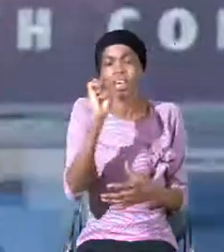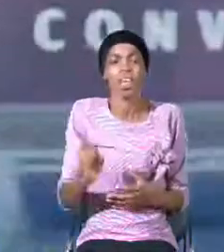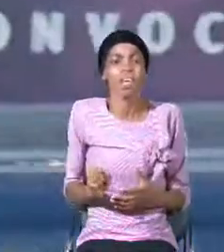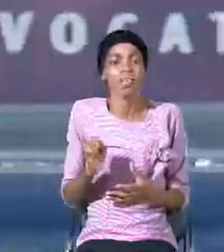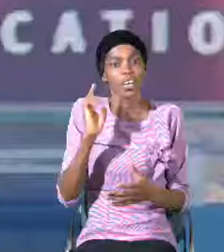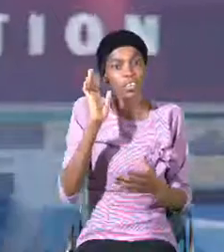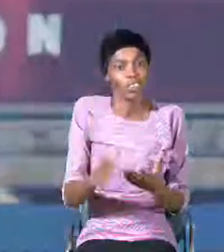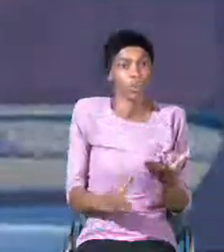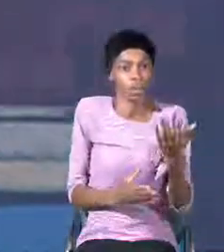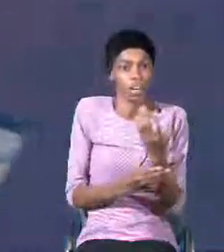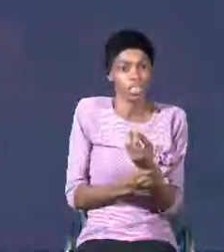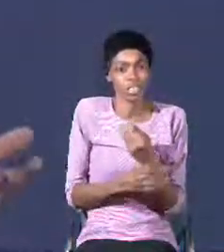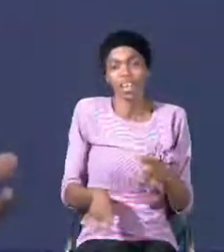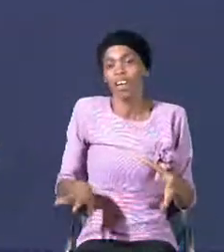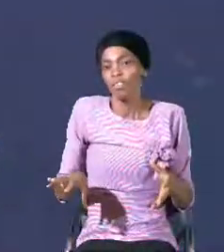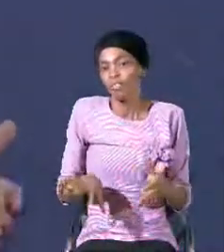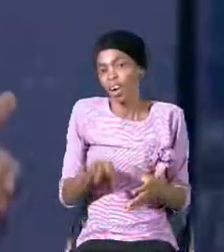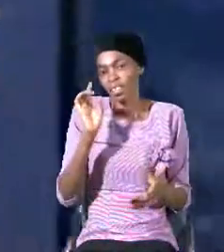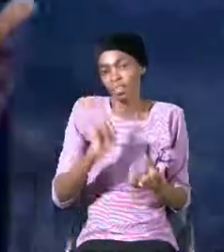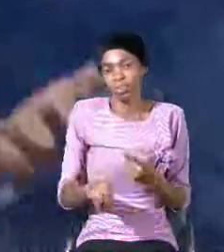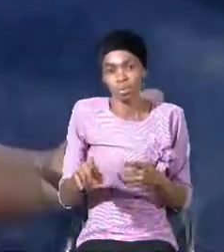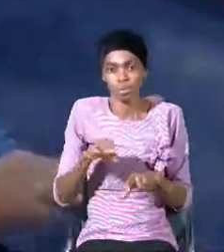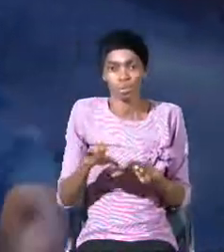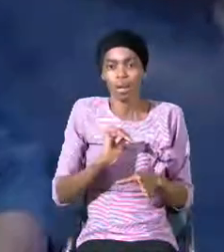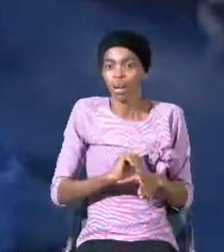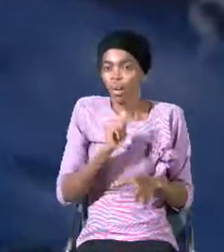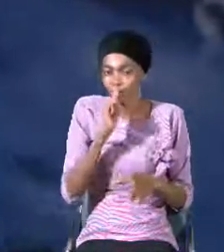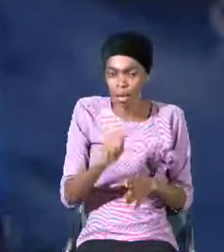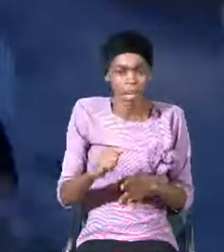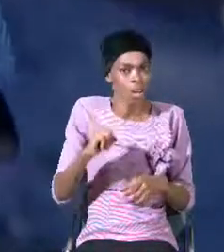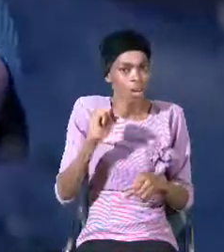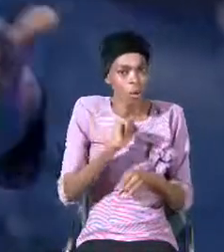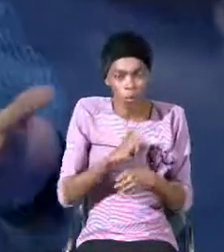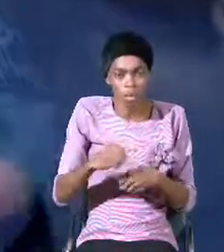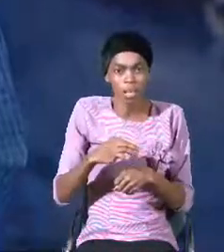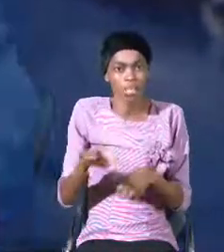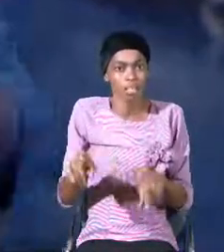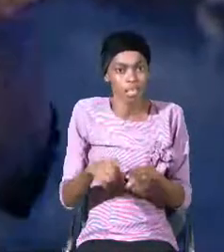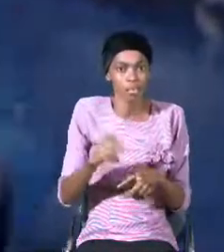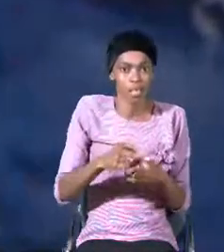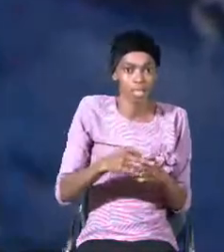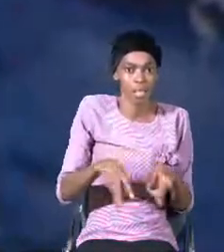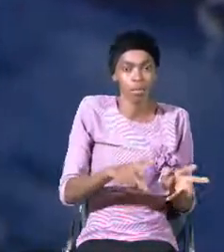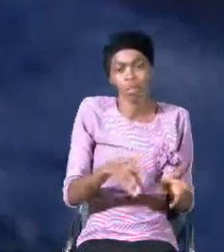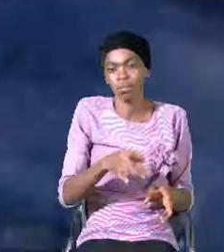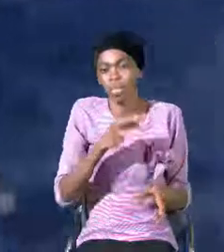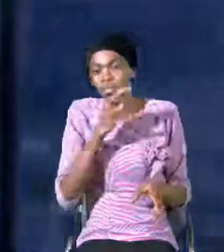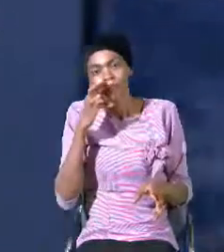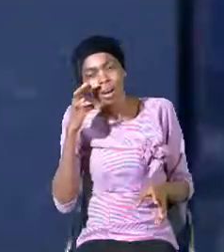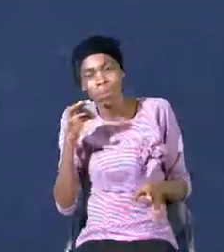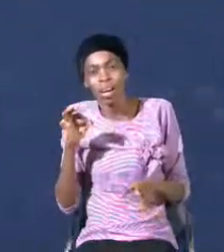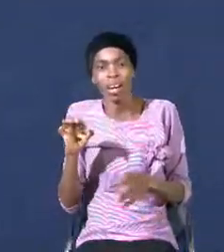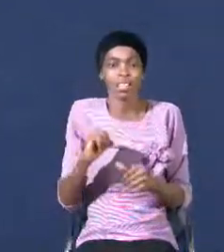faire? Est-ce que je travaille de façon pratique comme un fermier, un ingénieur,